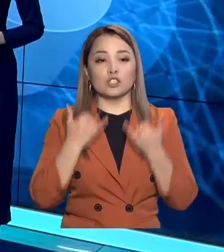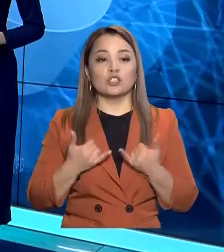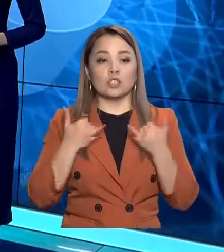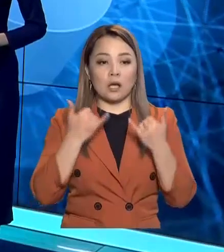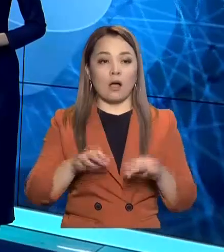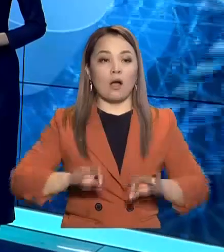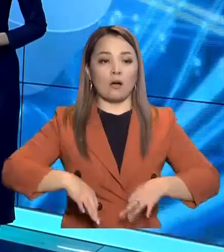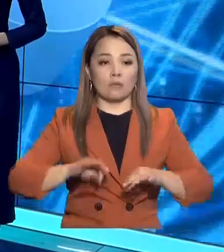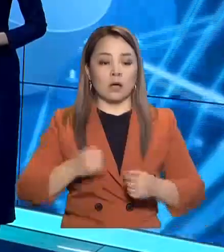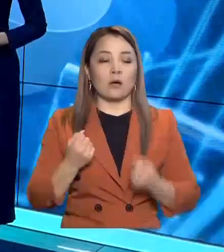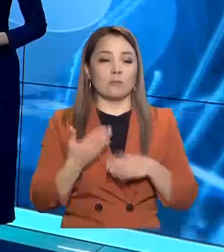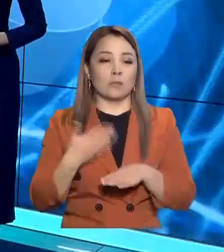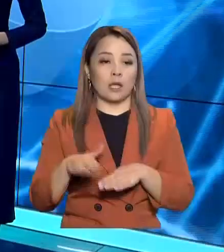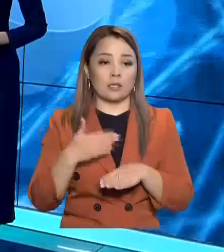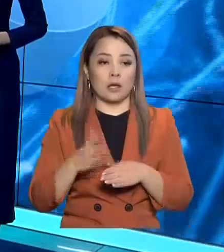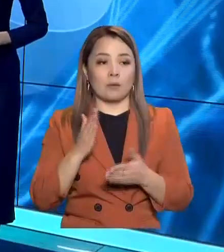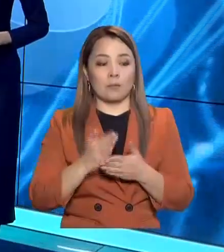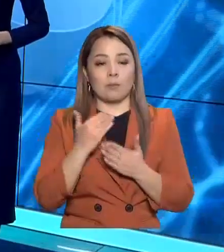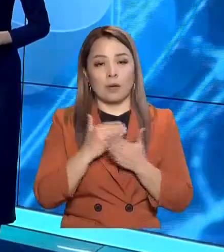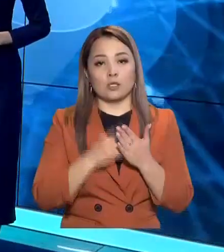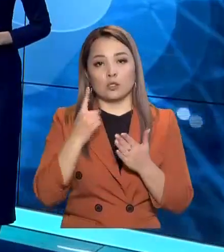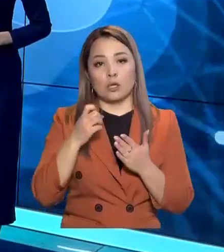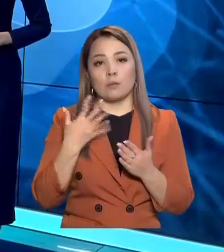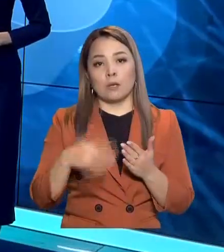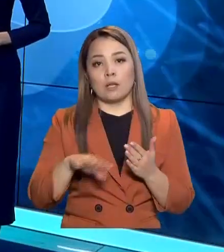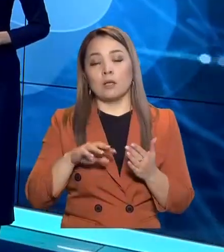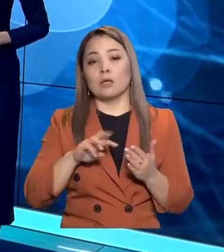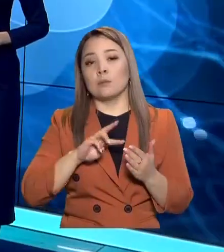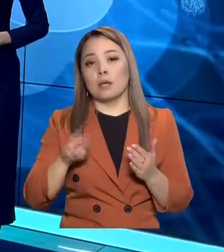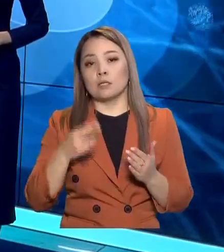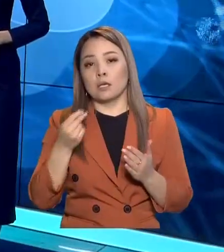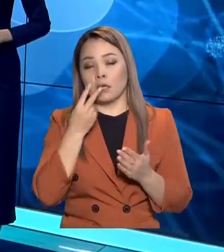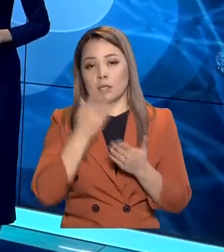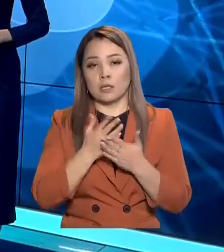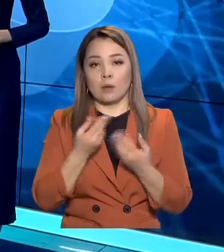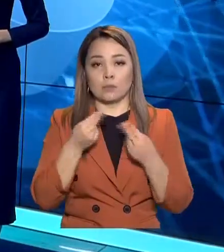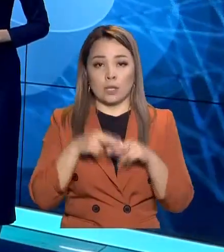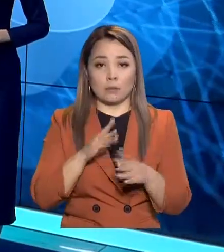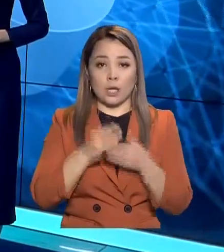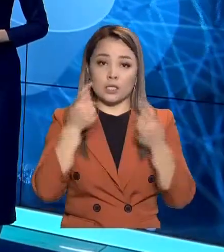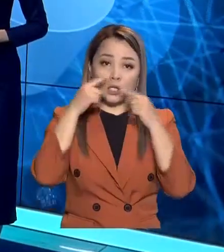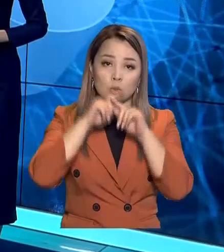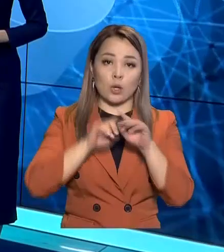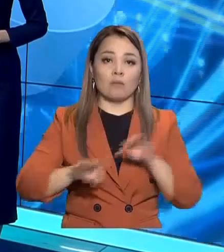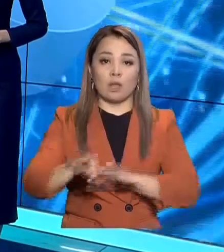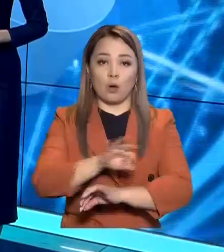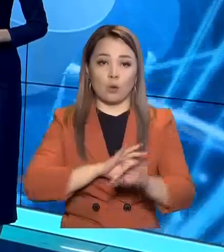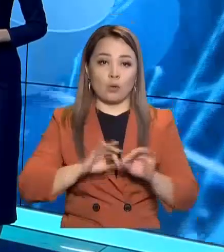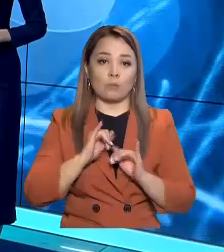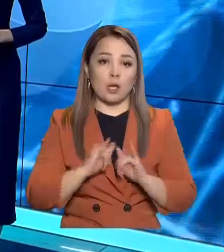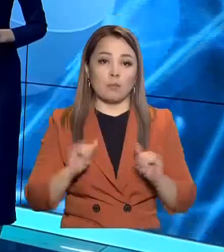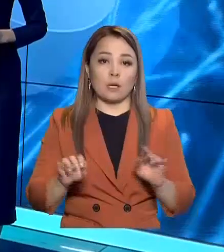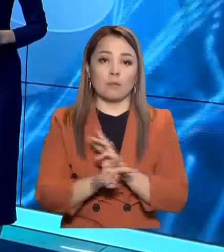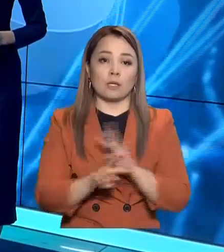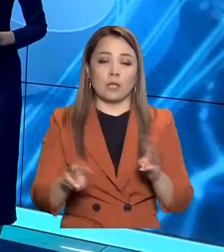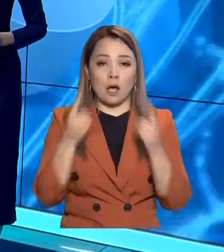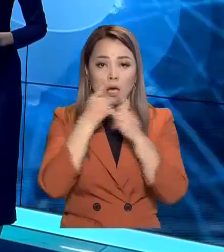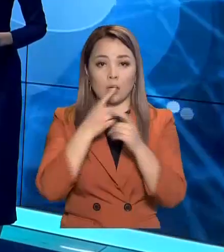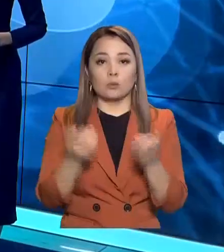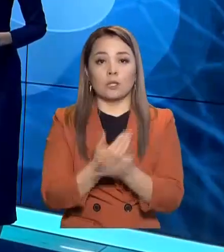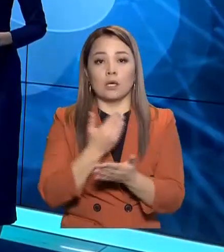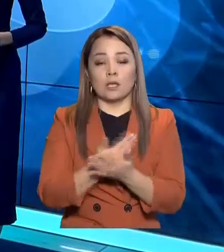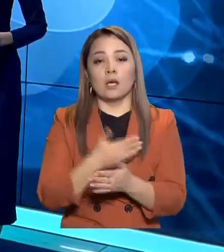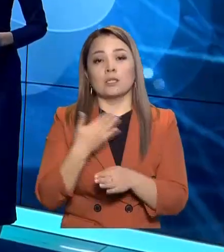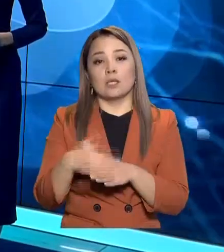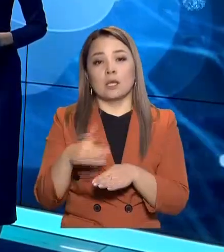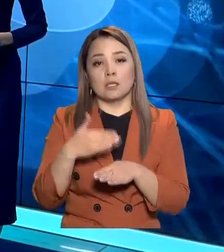Жеңілдетілген автонесе бағдарламасына 150 миллиард теңге бөлу қарастырылып отыр. Индустрия және инфрақұрылымдық даму министрлігінің хабарлауынша,